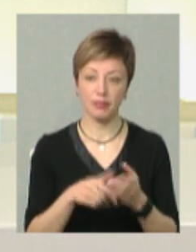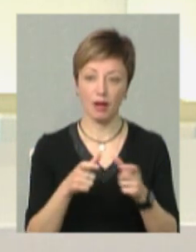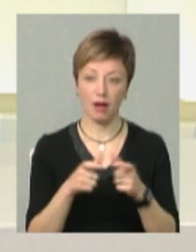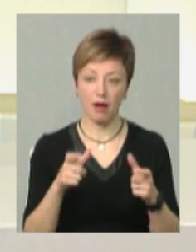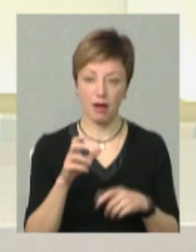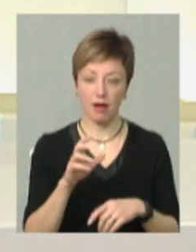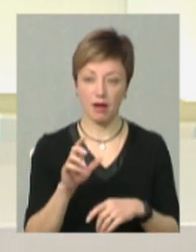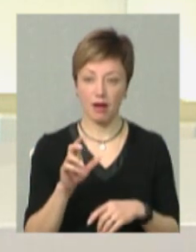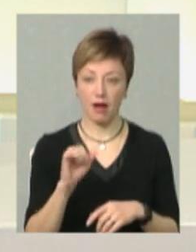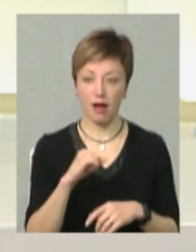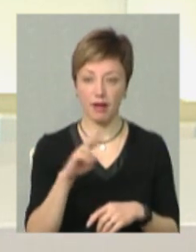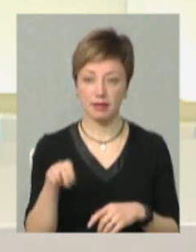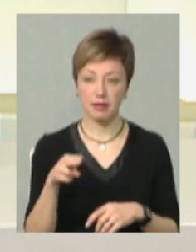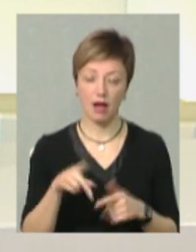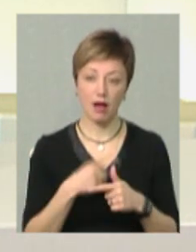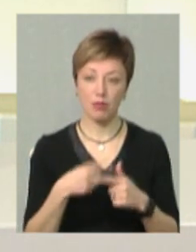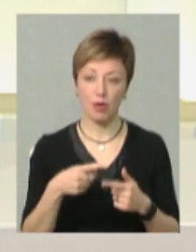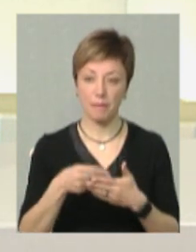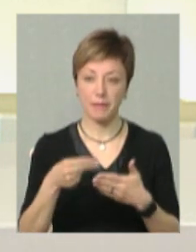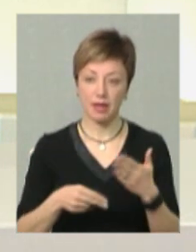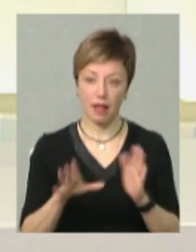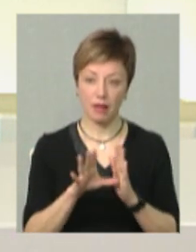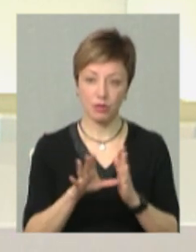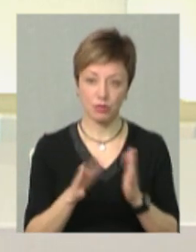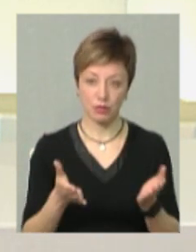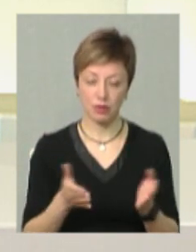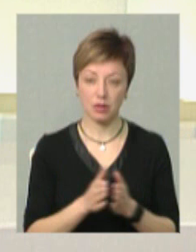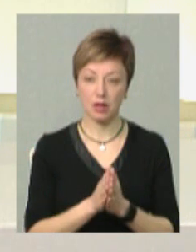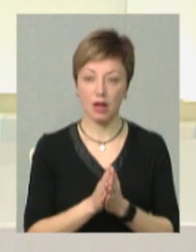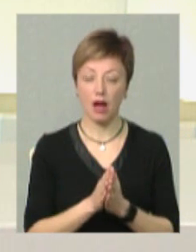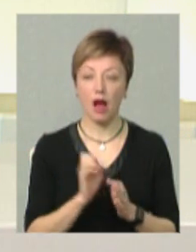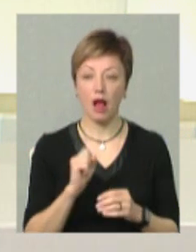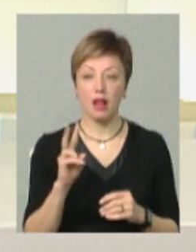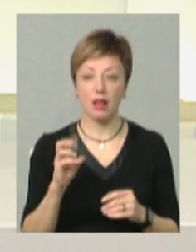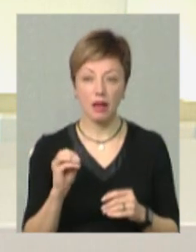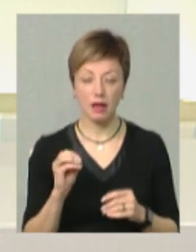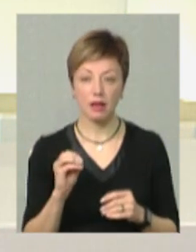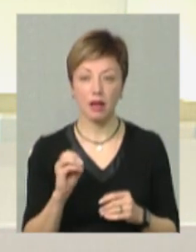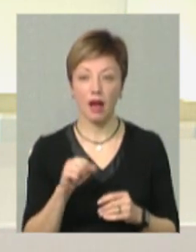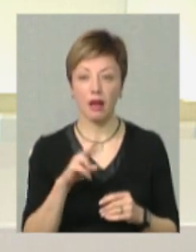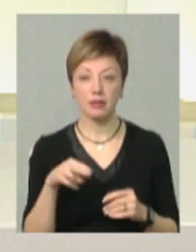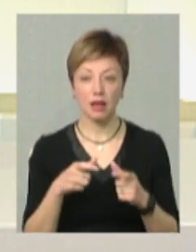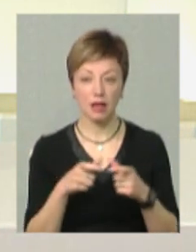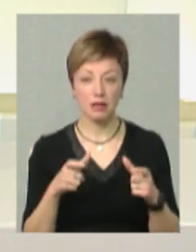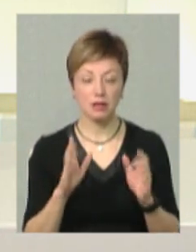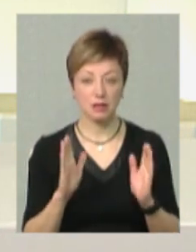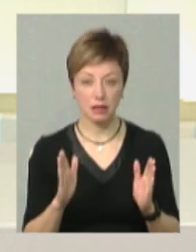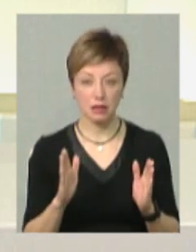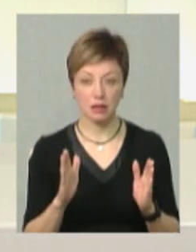ID-картки або за допомогою кваліфікованого електронного підпису. Але за допомогою ID-картки ти можеш